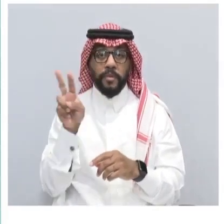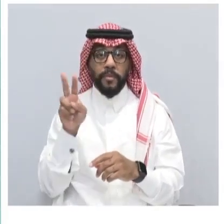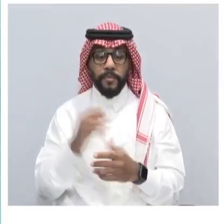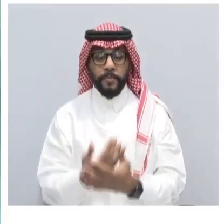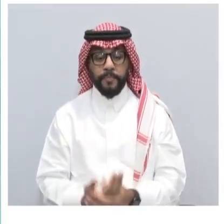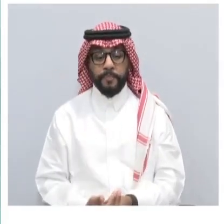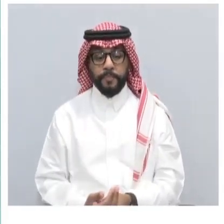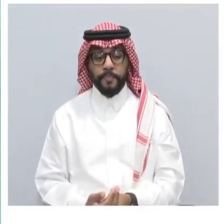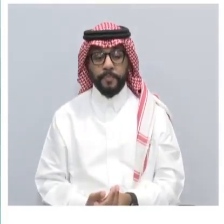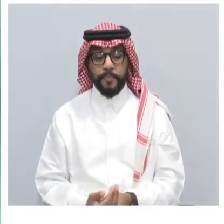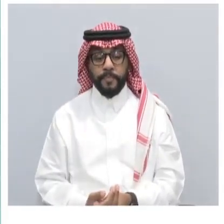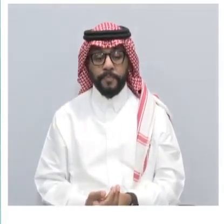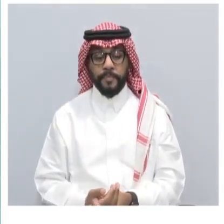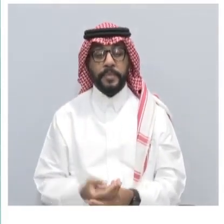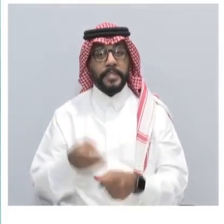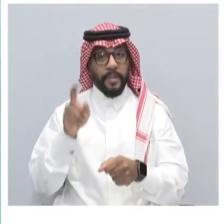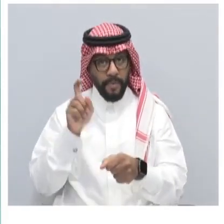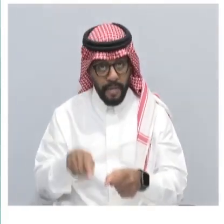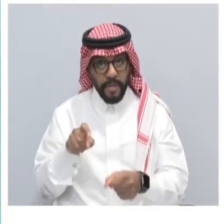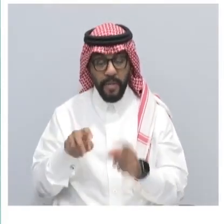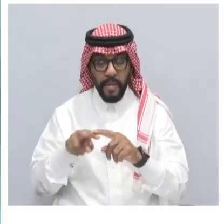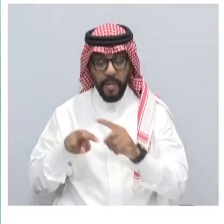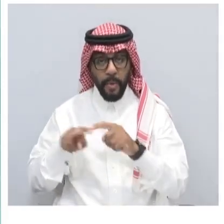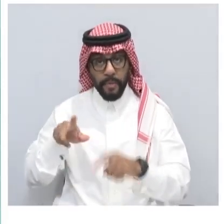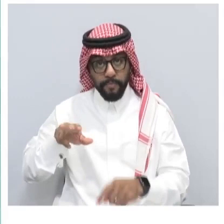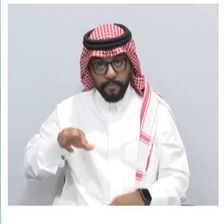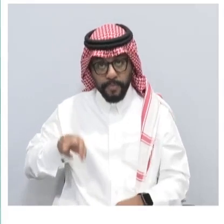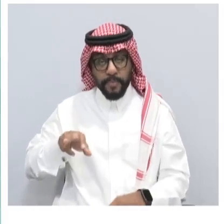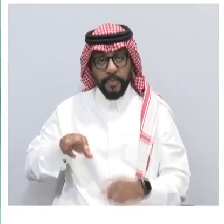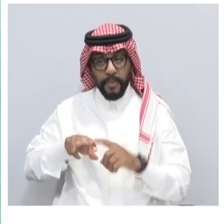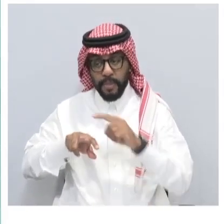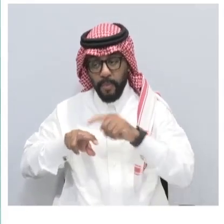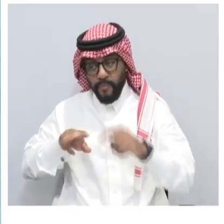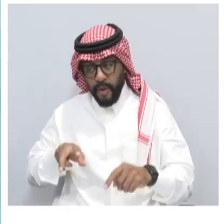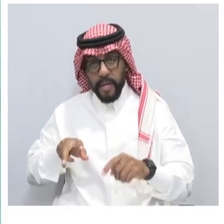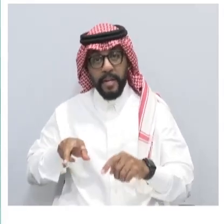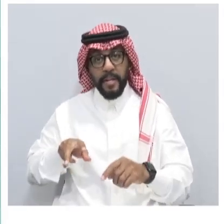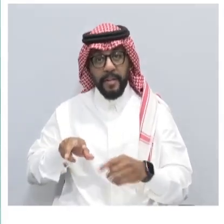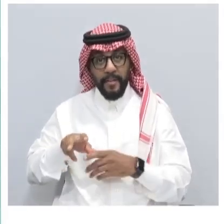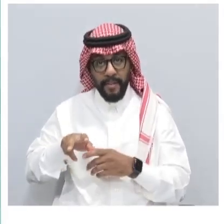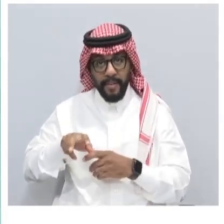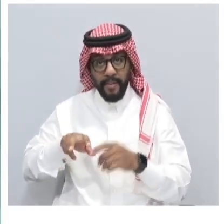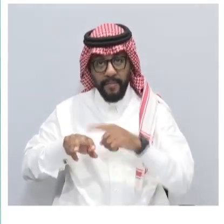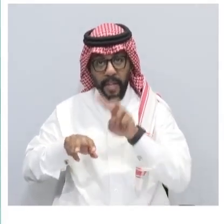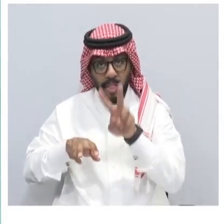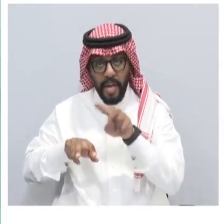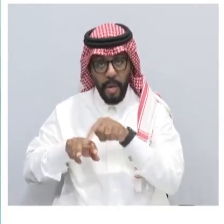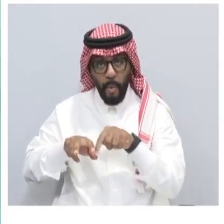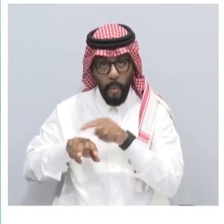نضع المؤشر هنا ثم ننقر بزر الفاره الايسر ننقر هنا ننتقل الى مسافه الباديه والتباعد